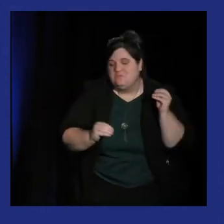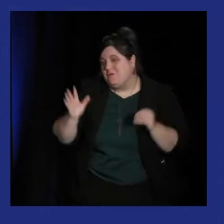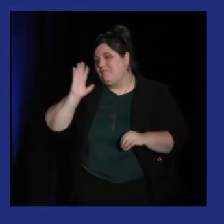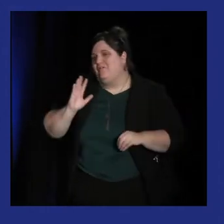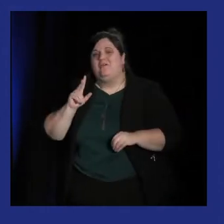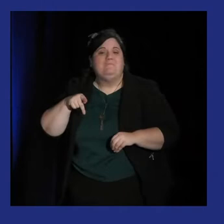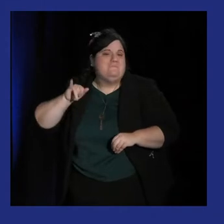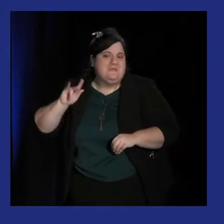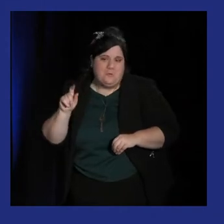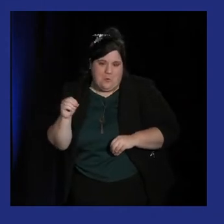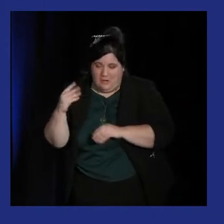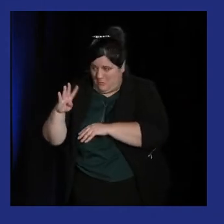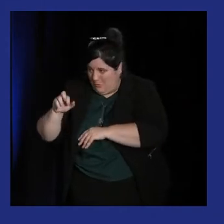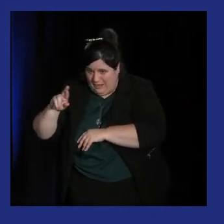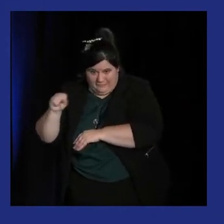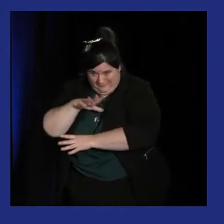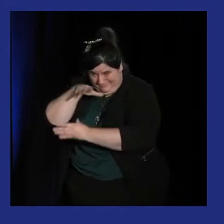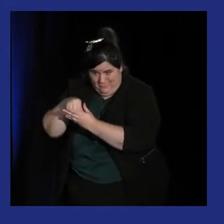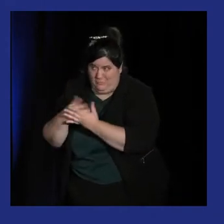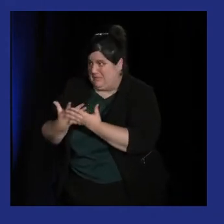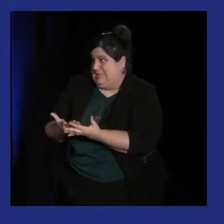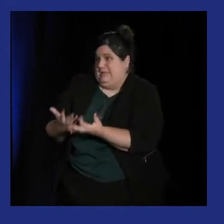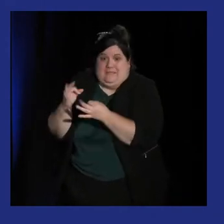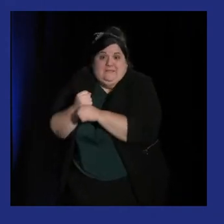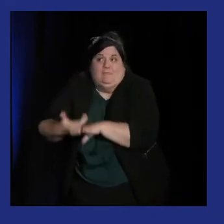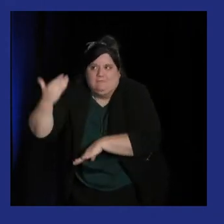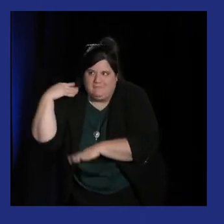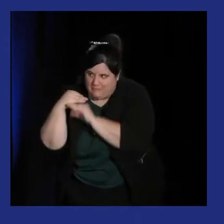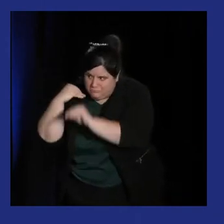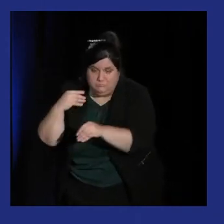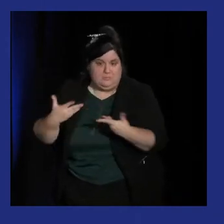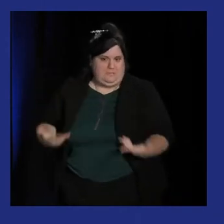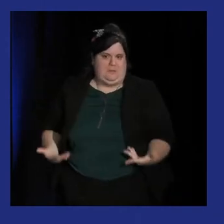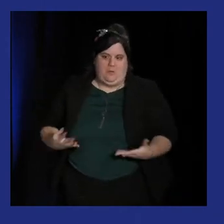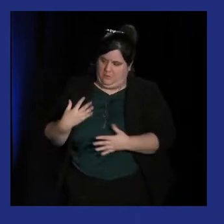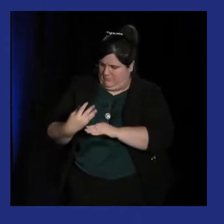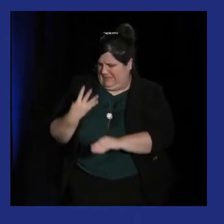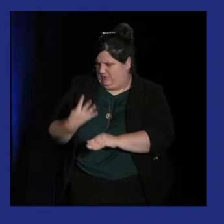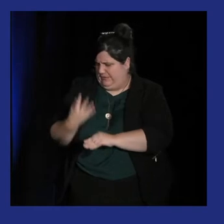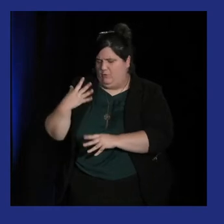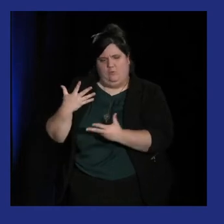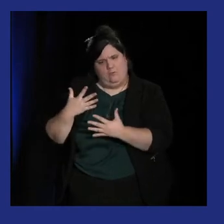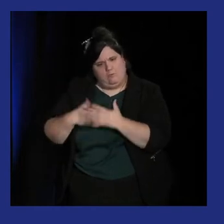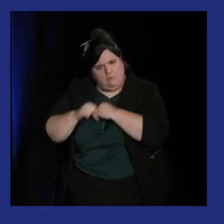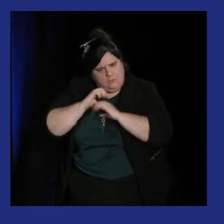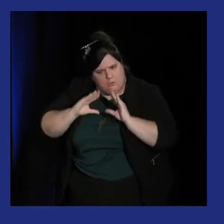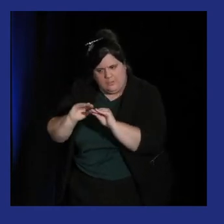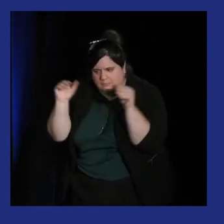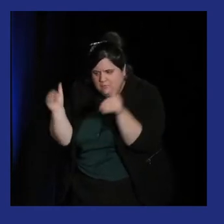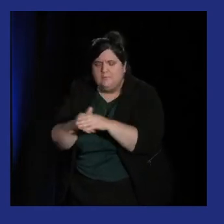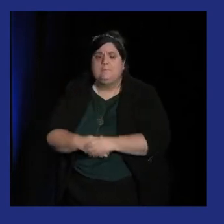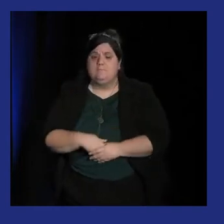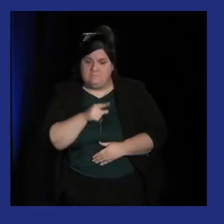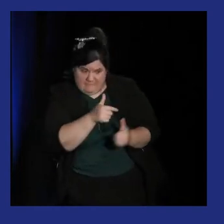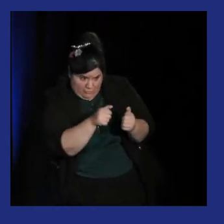il y a 10 ans mais voilà c'est c'est finalement ça ça se concrétise seulement depuis quatre ou cinq ans d'abord avec Street offre Edge 4 puis